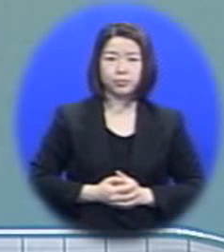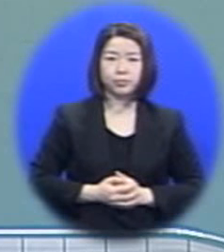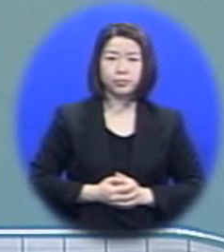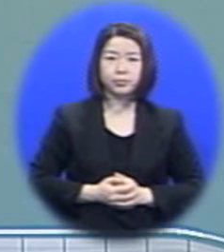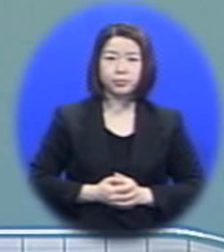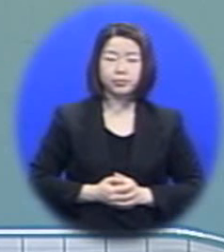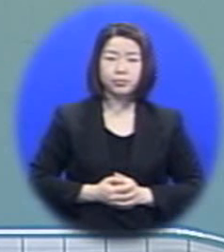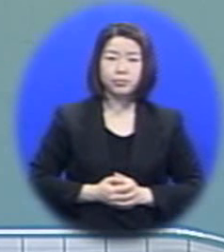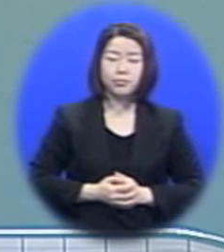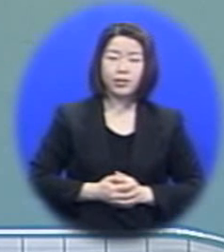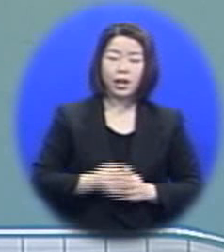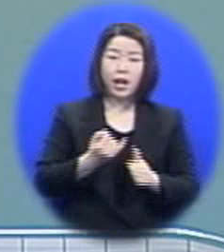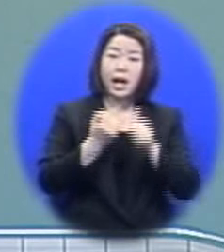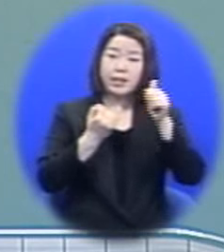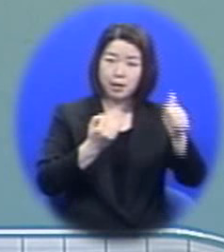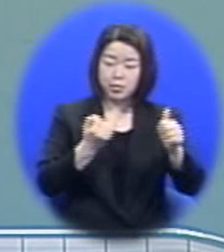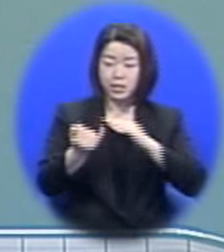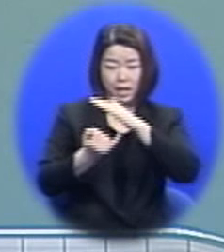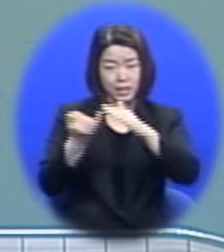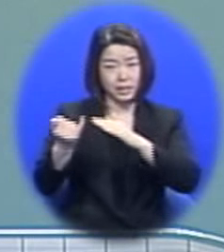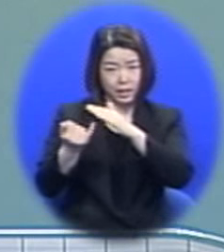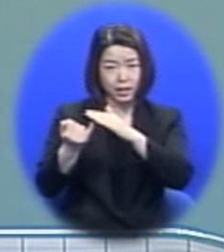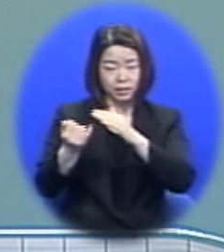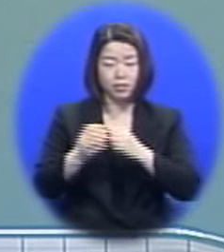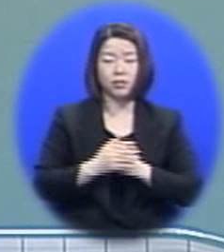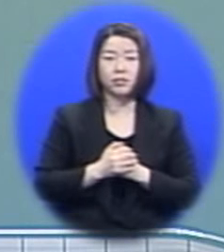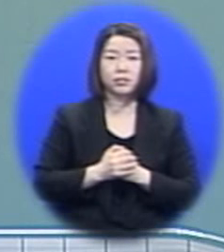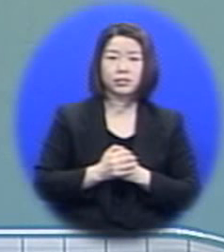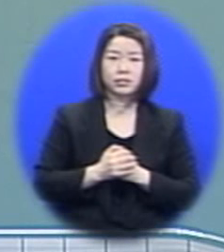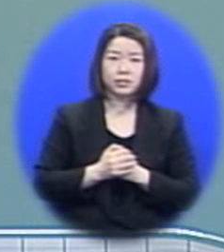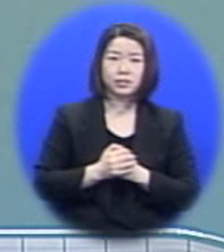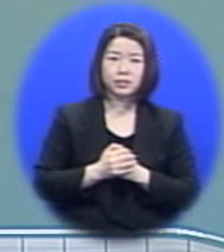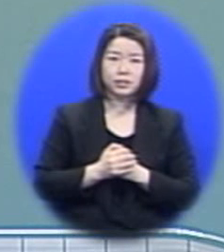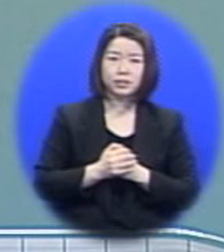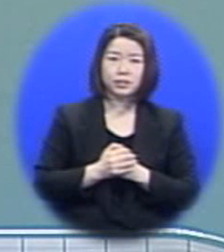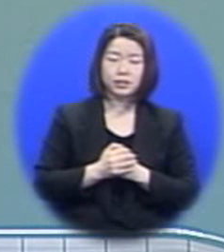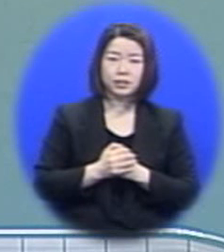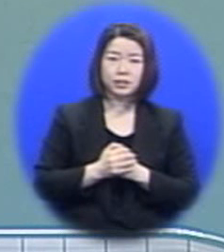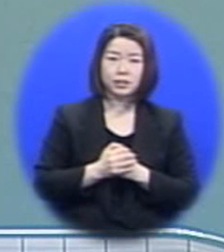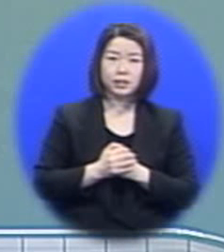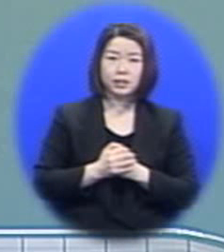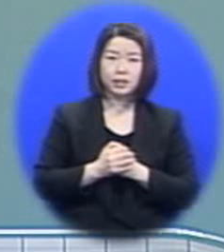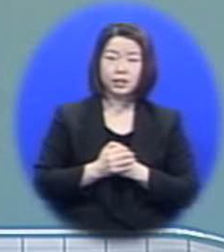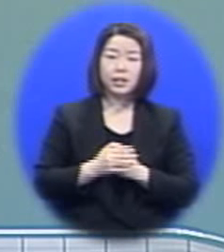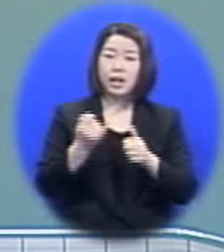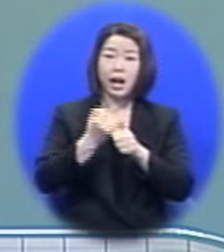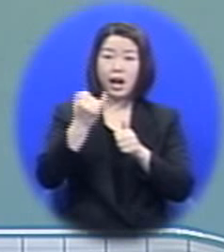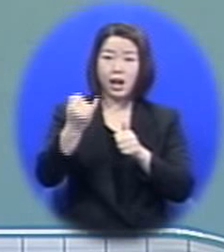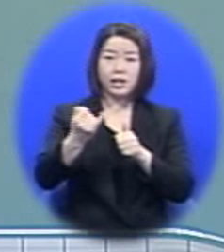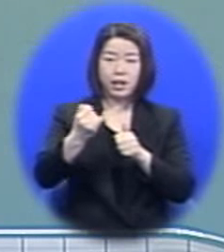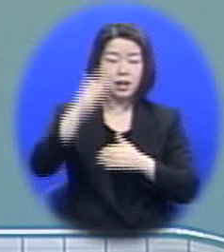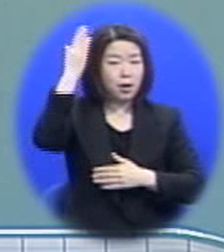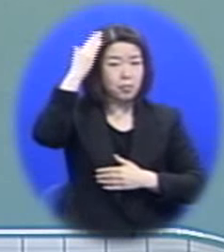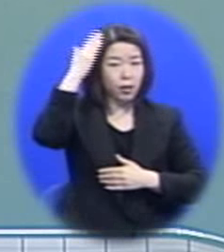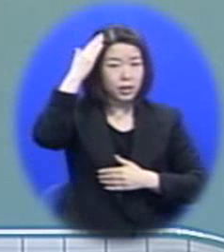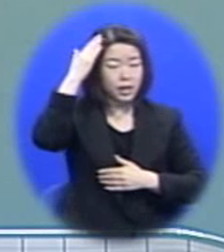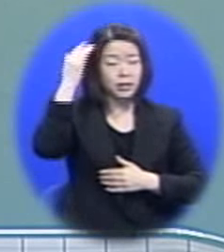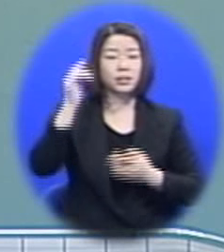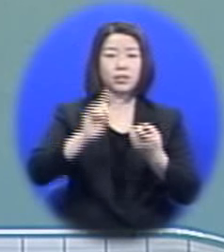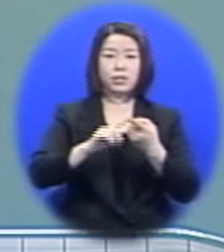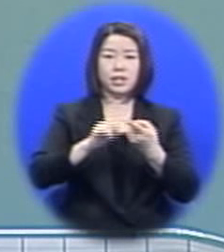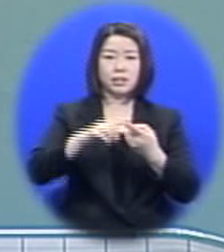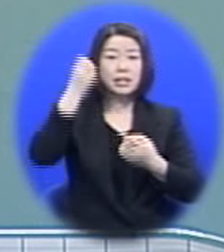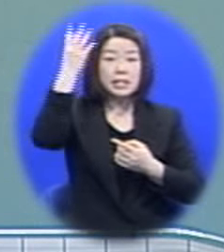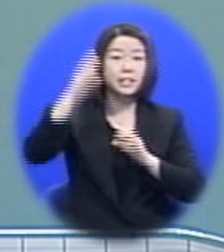장치예요. 남편이 아내를 사랑하는 것 그건 아내의 머리라는 사실을 잊지